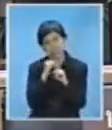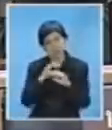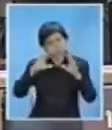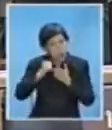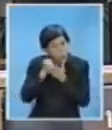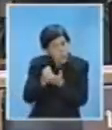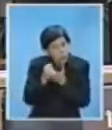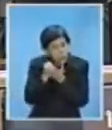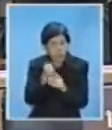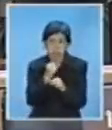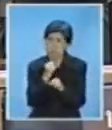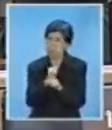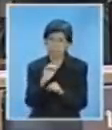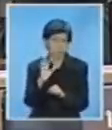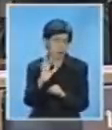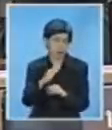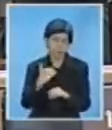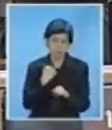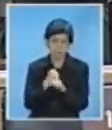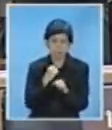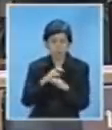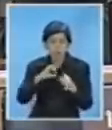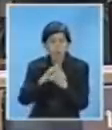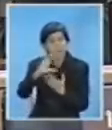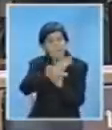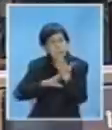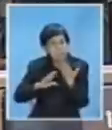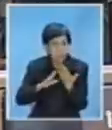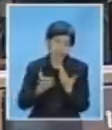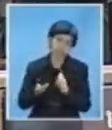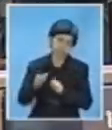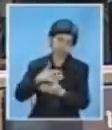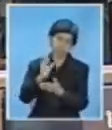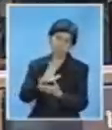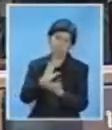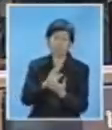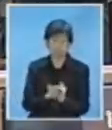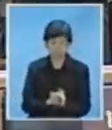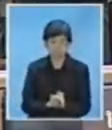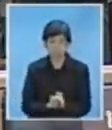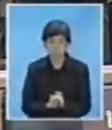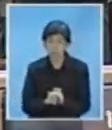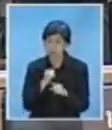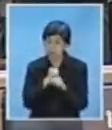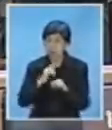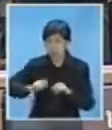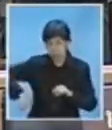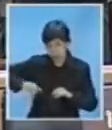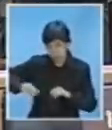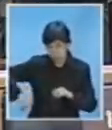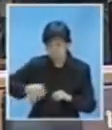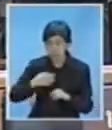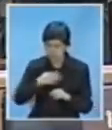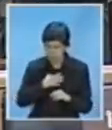อประโยชน์ให้กับนักธุรกิจไทยโดยเอาผลประโยชน์ของประเทศไปแลกและก็ที่สำคัญการที่กัมพูชา